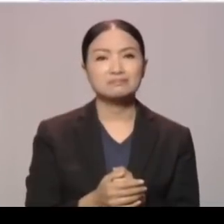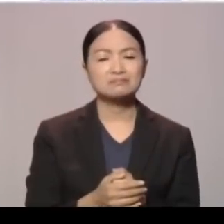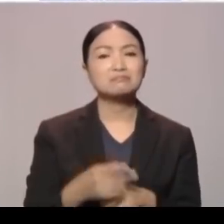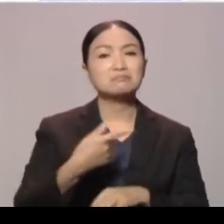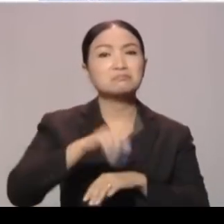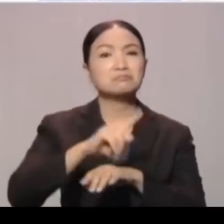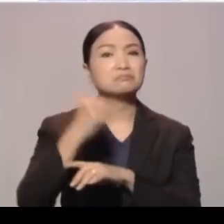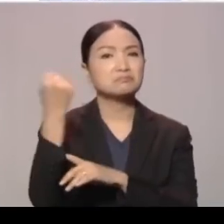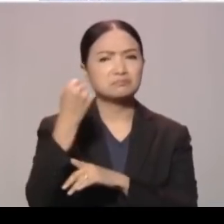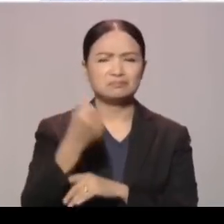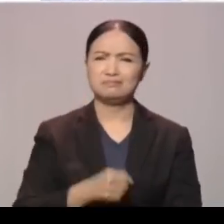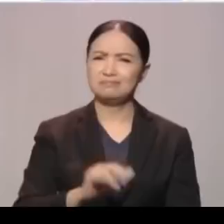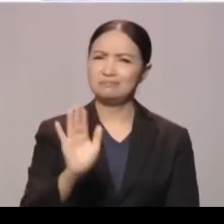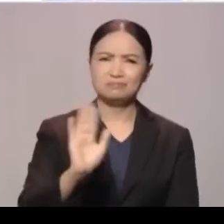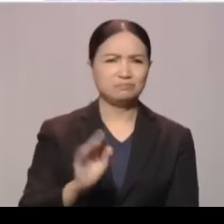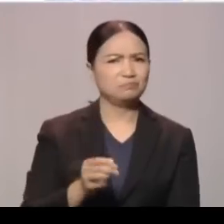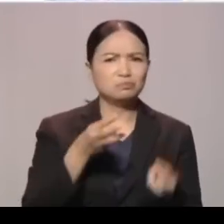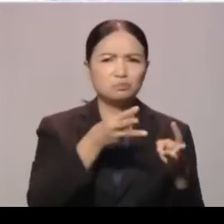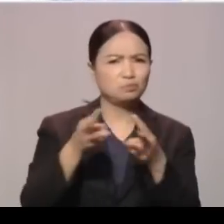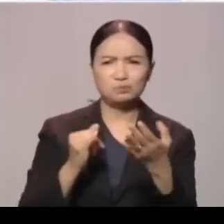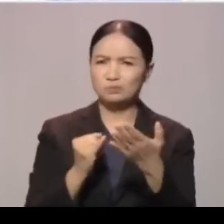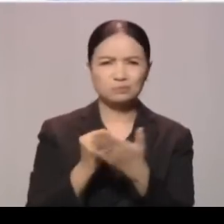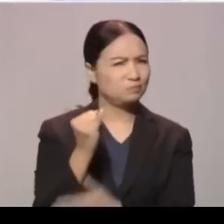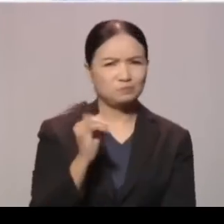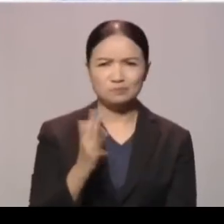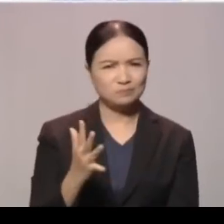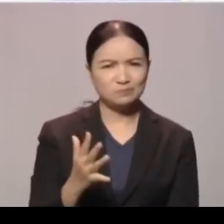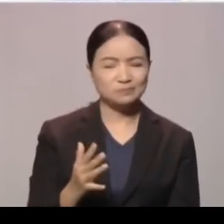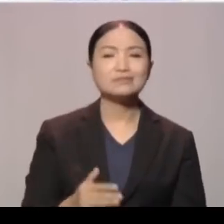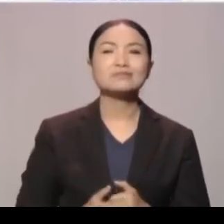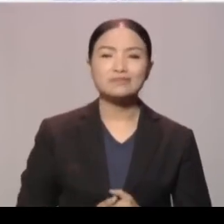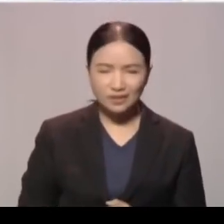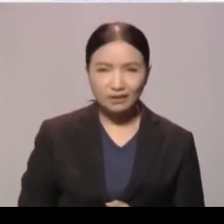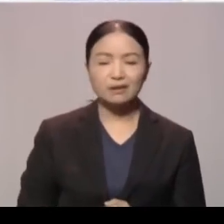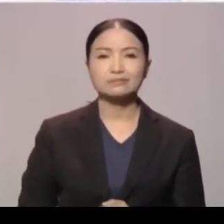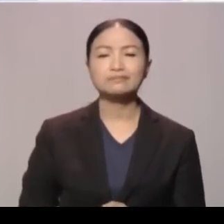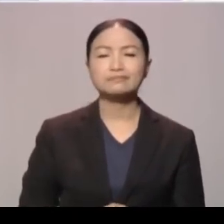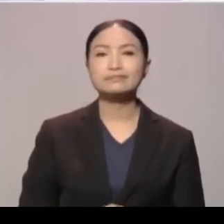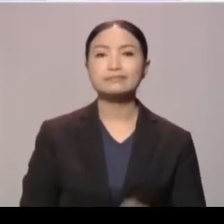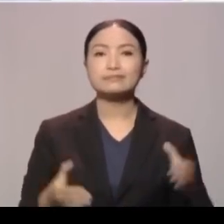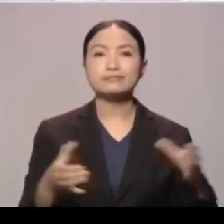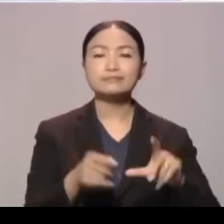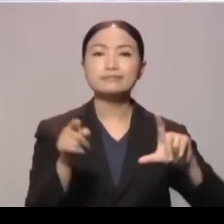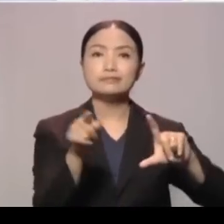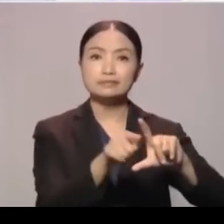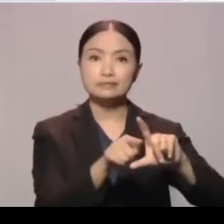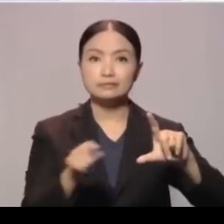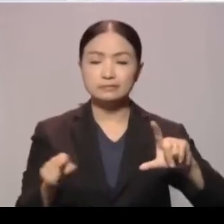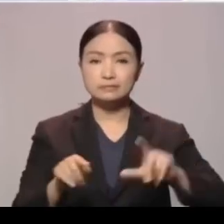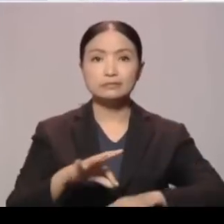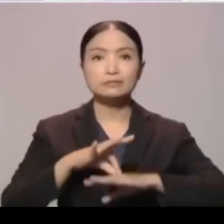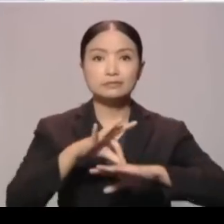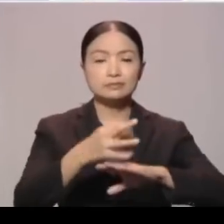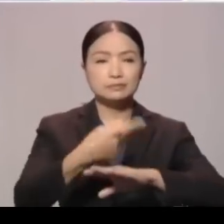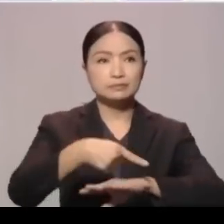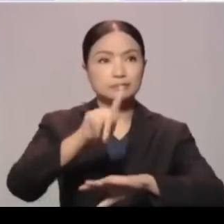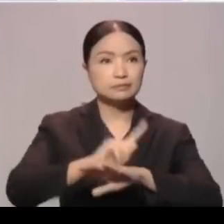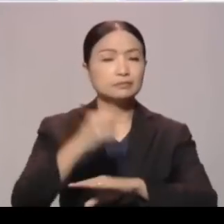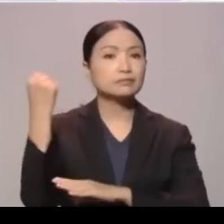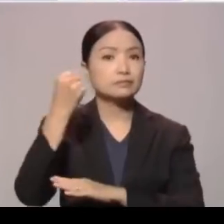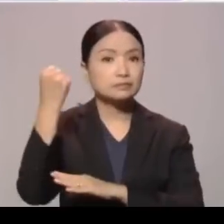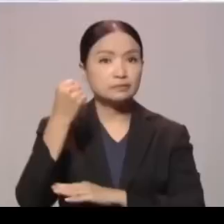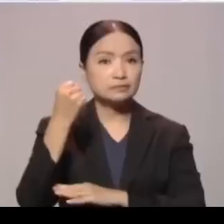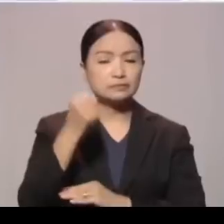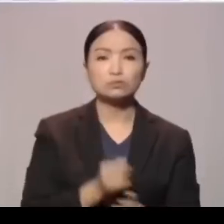ไม่ใช่หลักการที่ถูกต้องครับ ค่ะอาจารย์คะทีนี้ถ้าเกิดว่าเรามองในมุมของก้าวไกลนะคะถ้าเกิดว่าตำแหน่งประธานสภาเนี่ยตก